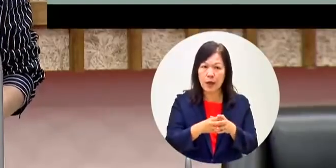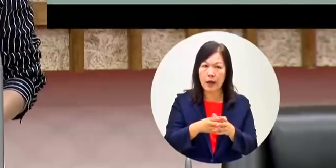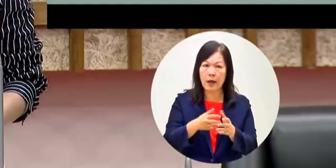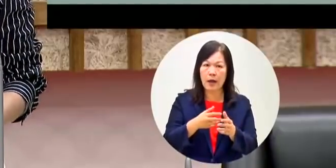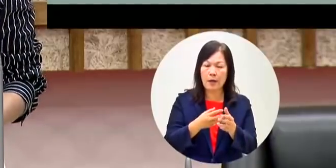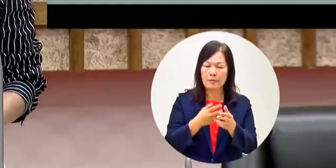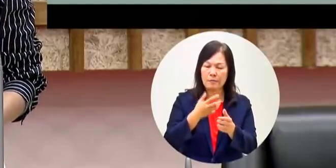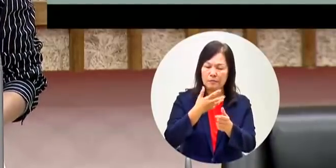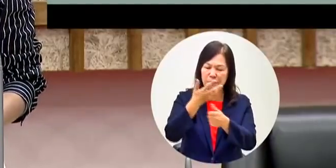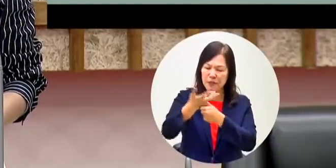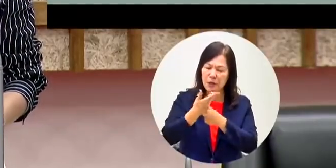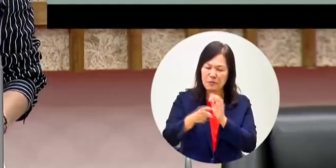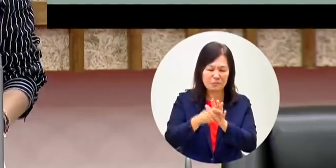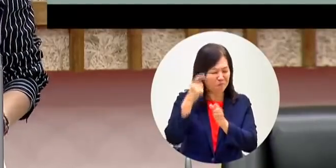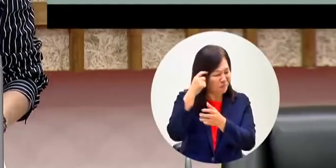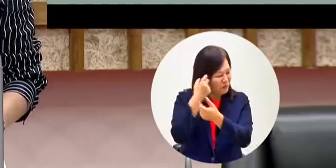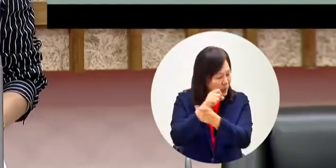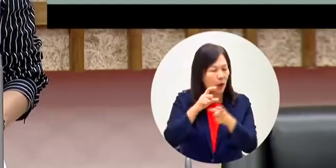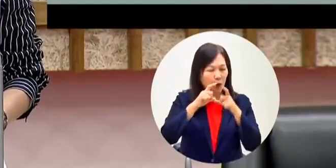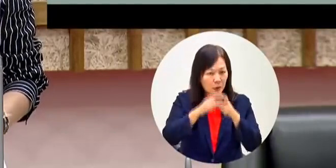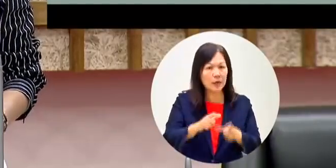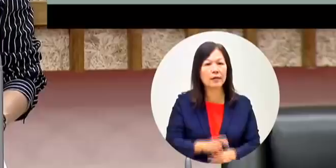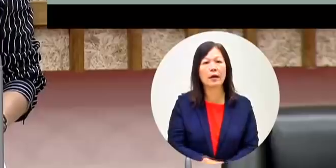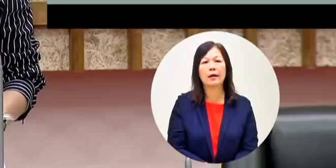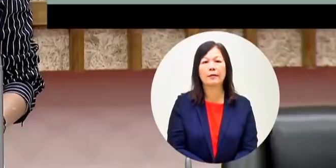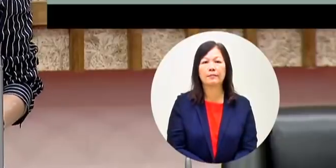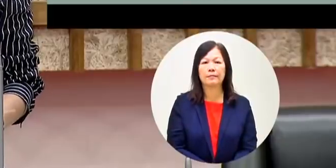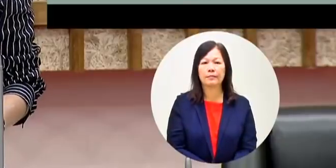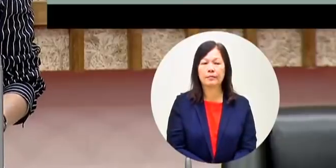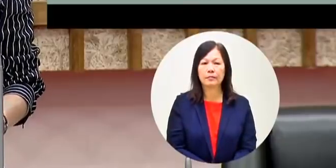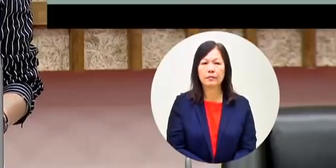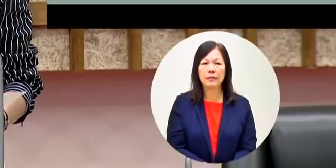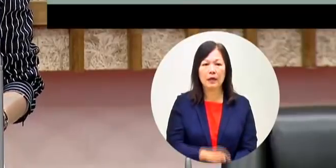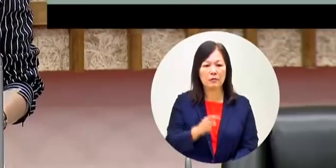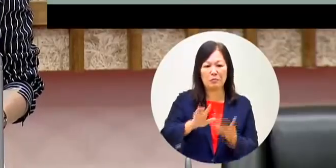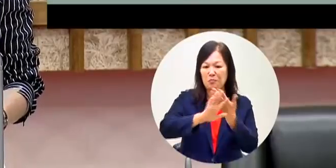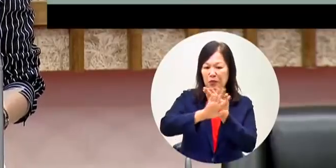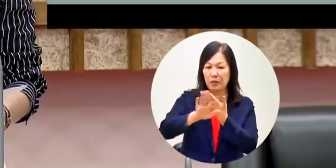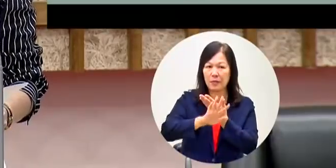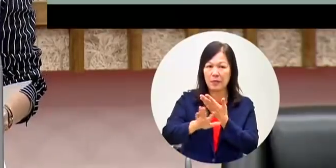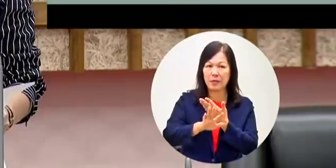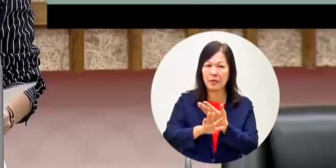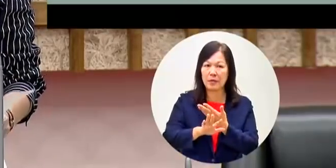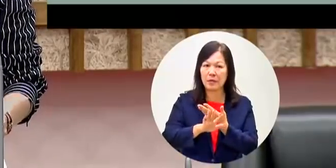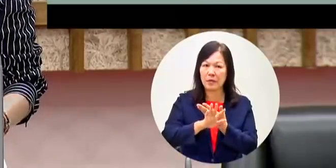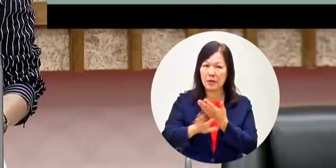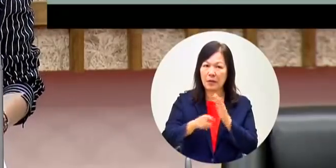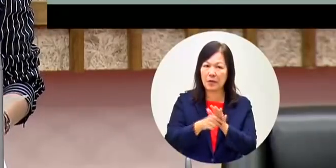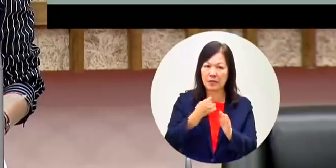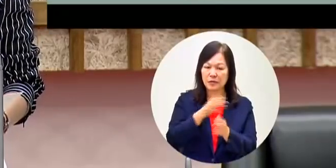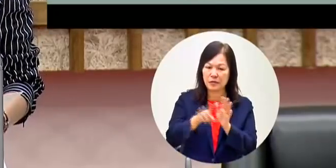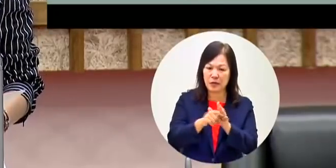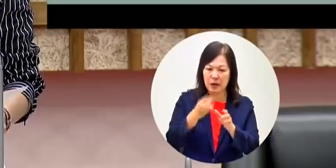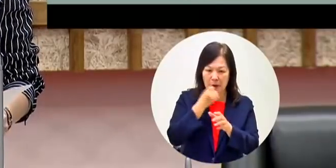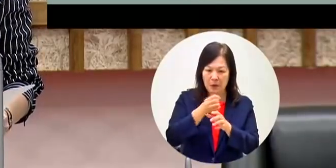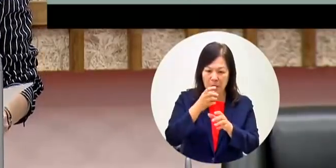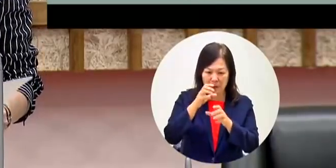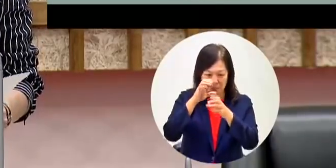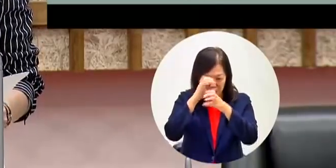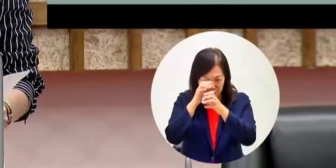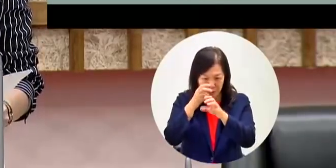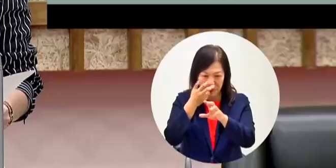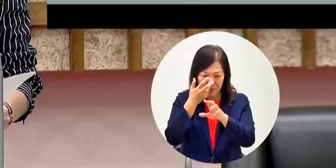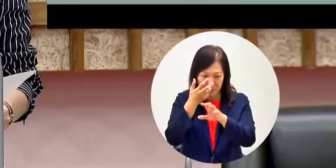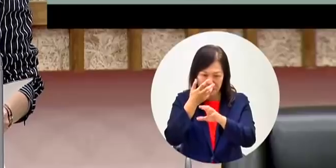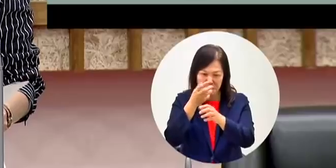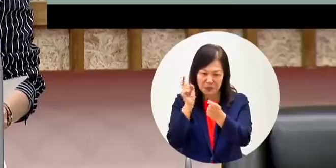长，我想呢这个外界呢无非呢都是拿着放大镜哈，在好好的检视您如